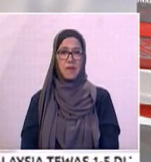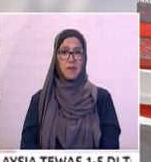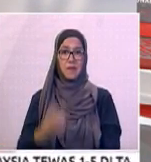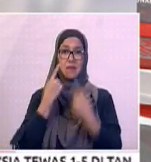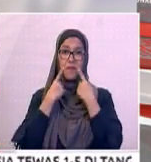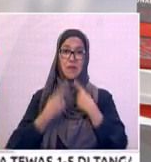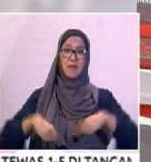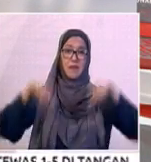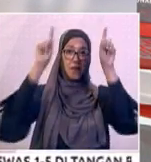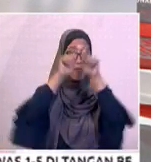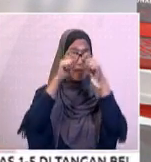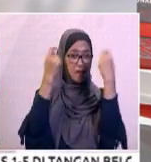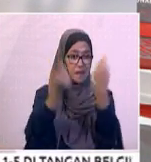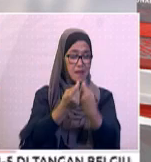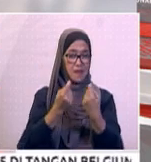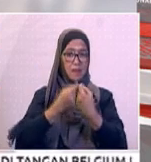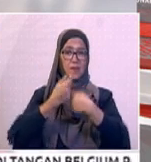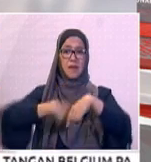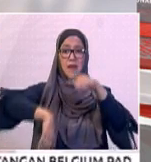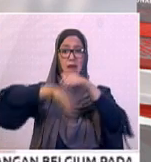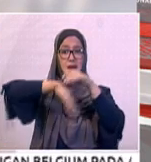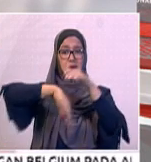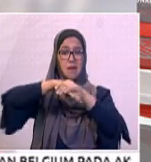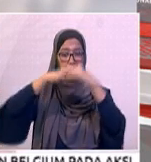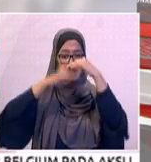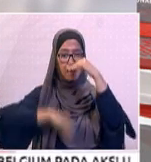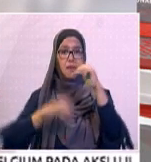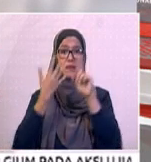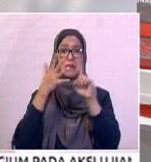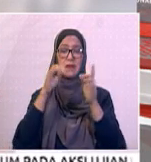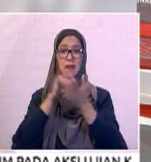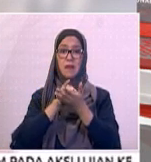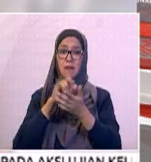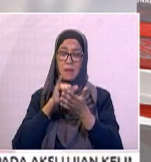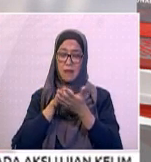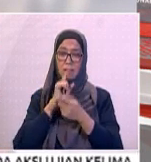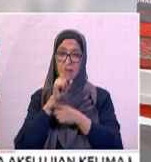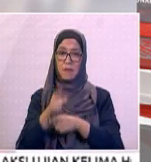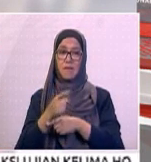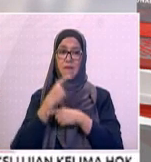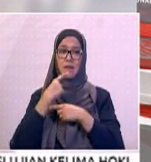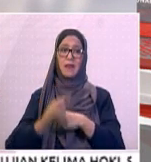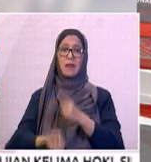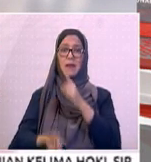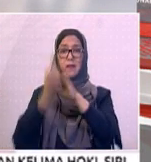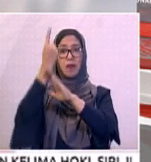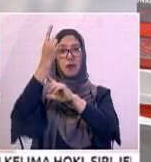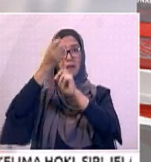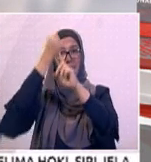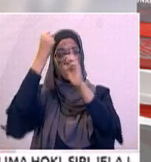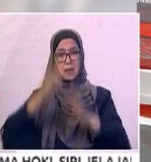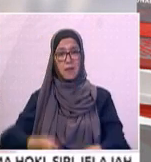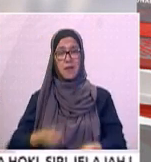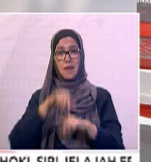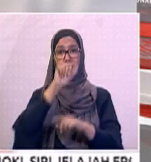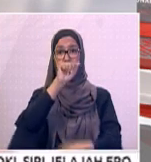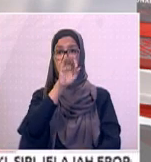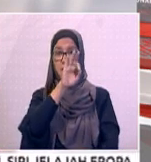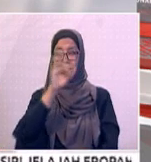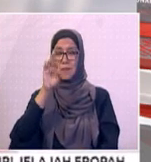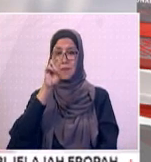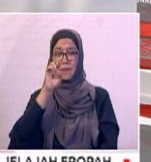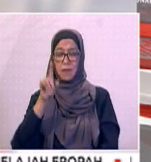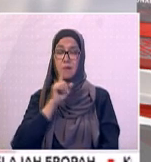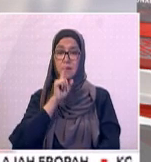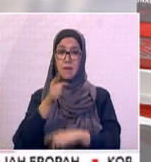Kejayaan skuad bola sepak bawah 15 tahun negara yang berjaya muncul juara kejohanan Piala AFF 2019 menewaskan seteru utama